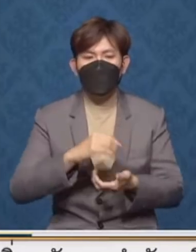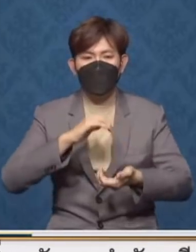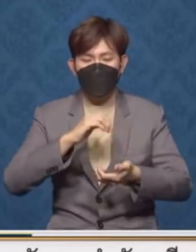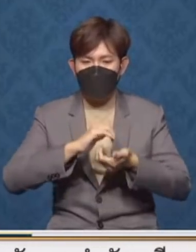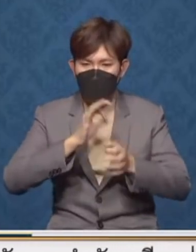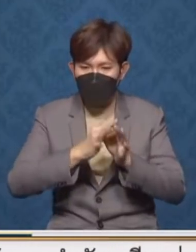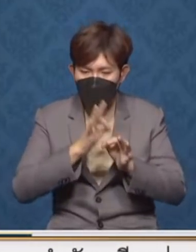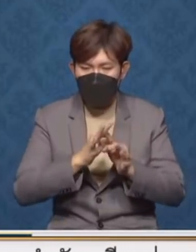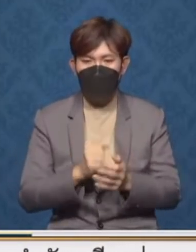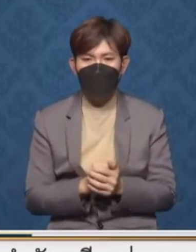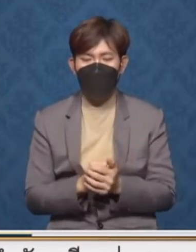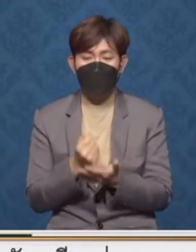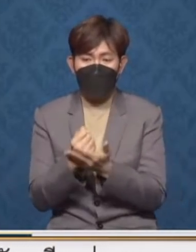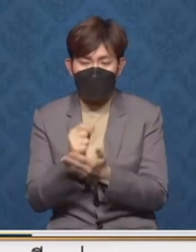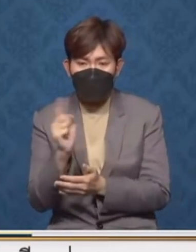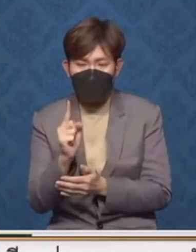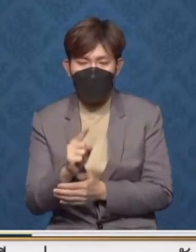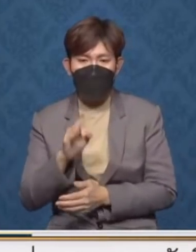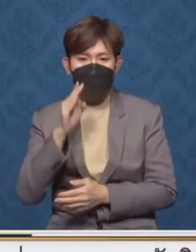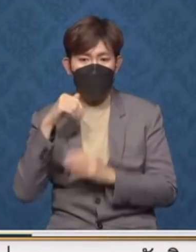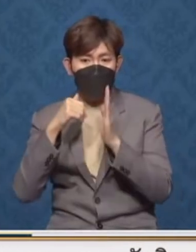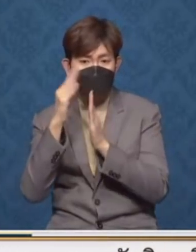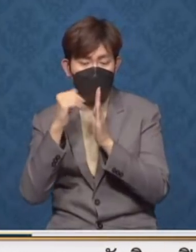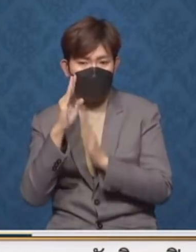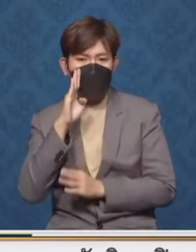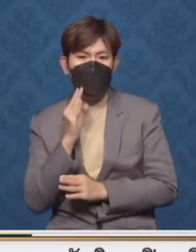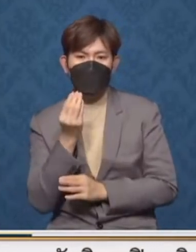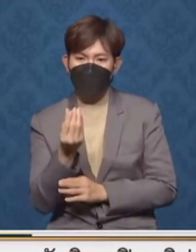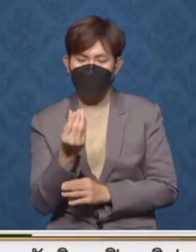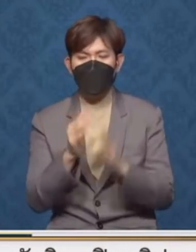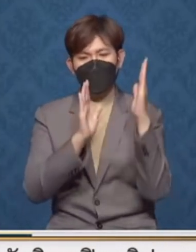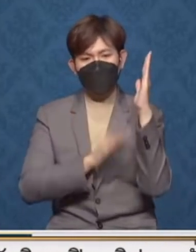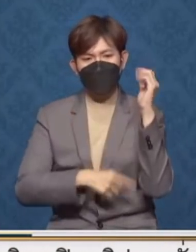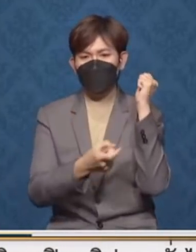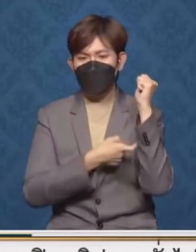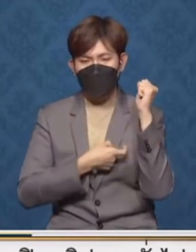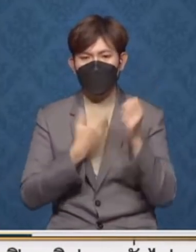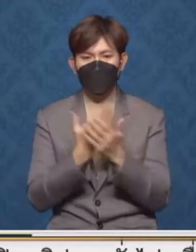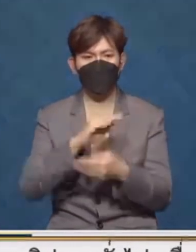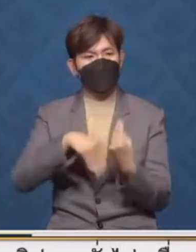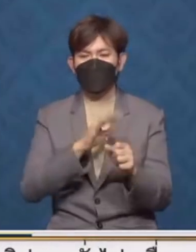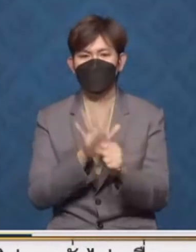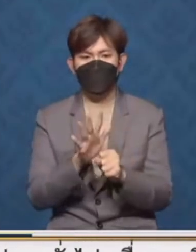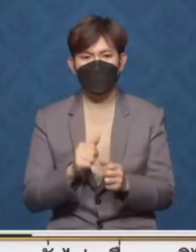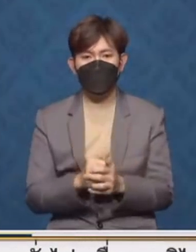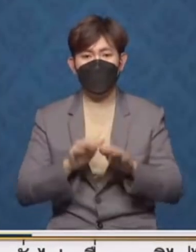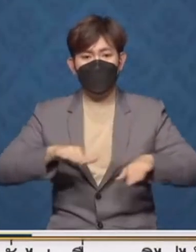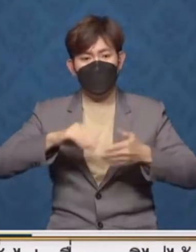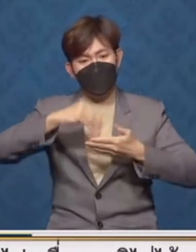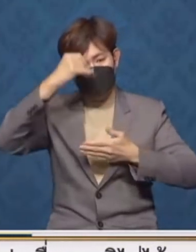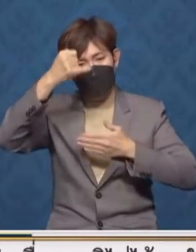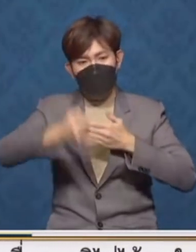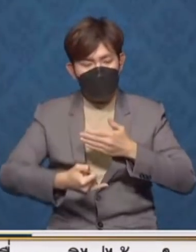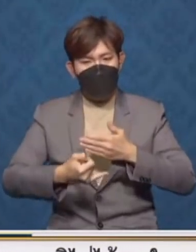ไม่พอช่วยชาวสวนยางภาคใต้ไม่เพียงพอที่จะสร้างงานให้กับนักศึกษาที่จบมาแล้วไม่มีงานทำไม่